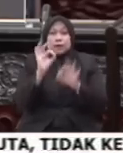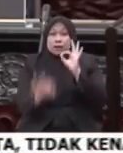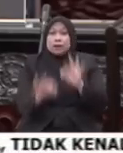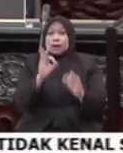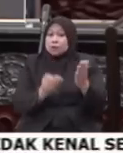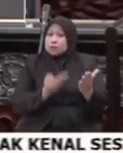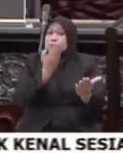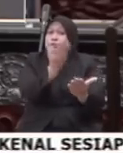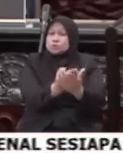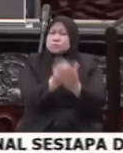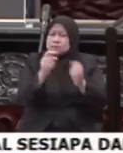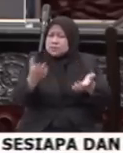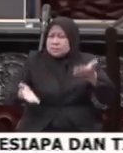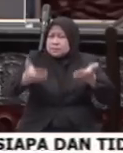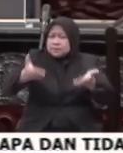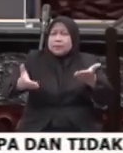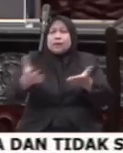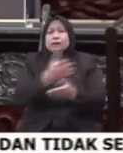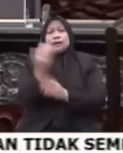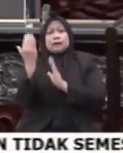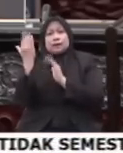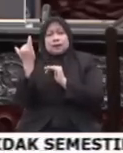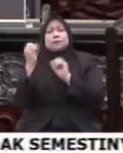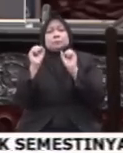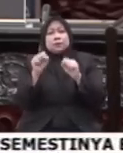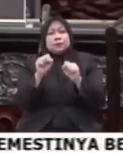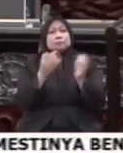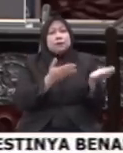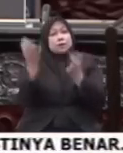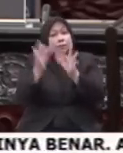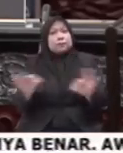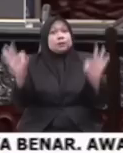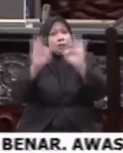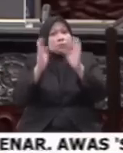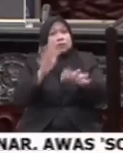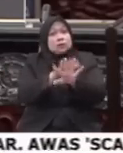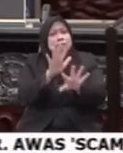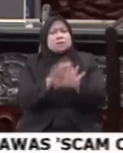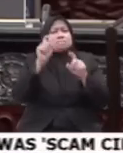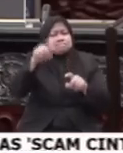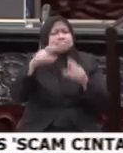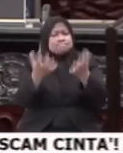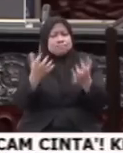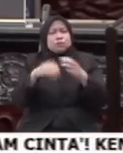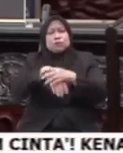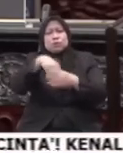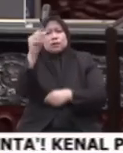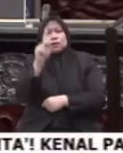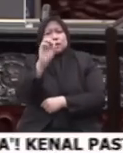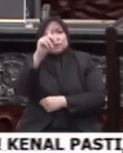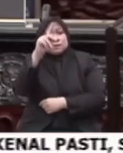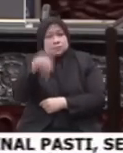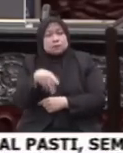usul ini dipertimbangkan agar ia dapat membawa kepentingan orang ramai yang begitu memerlukan pengeluaran